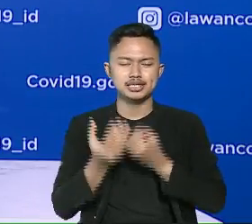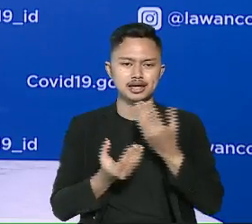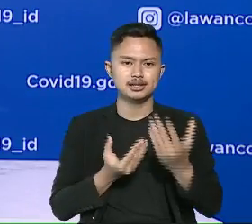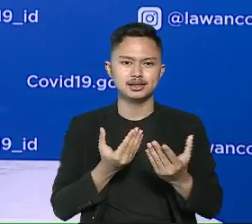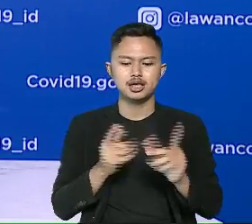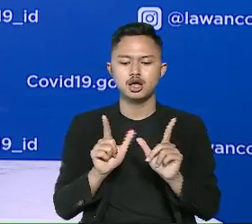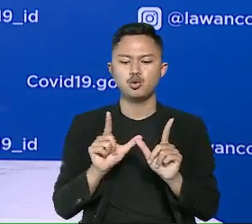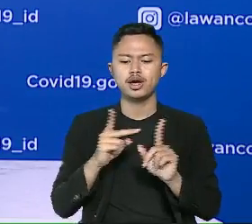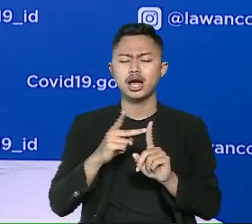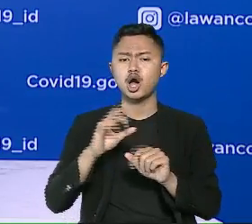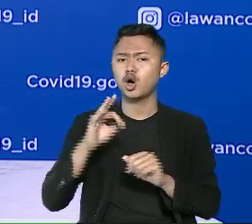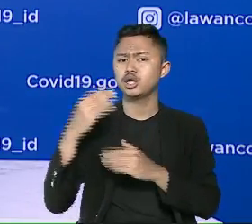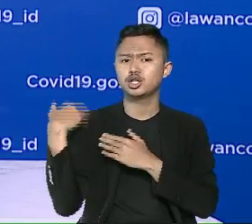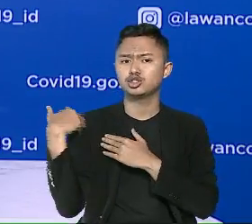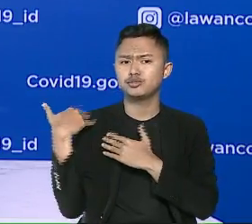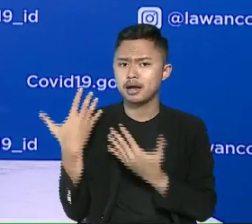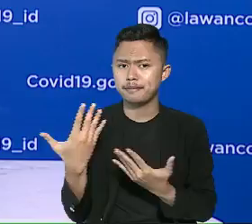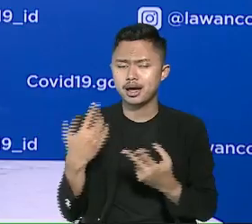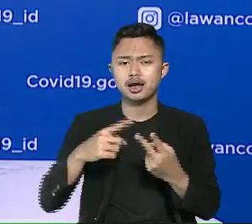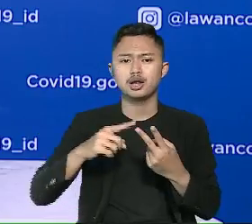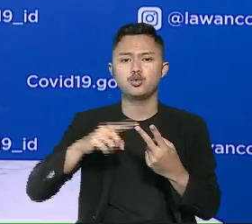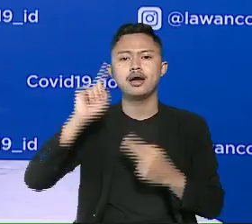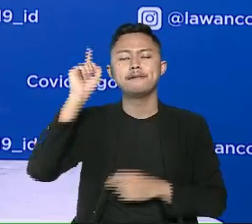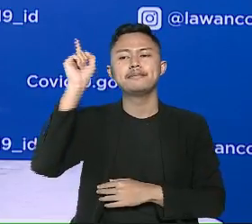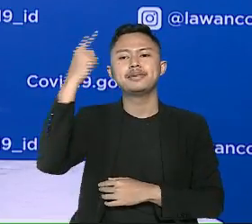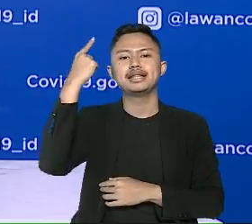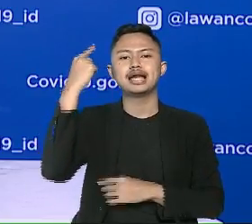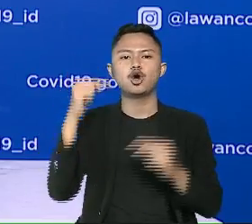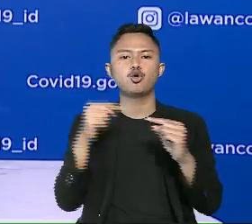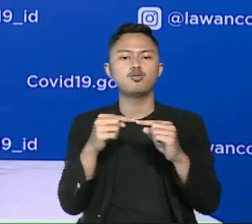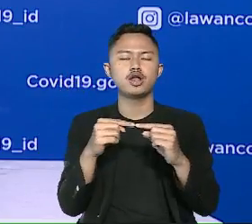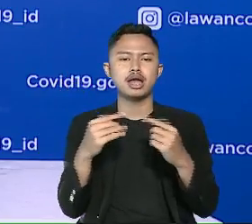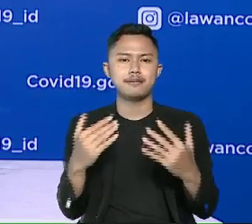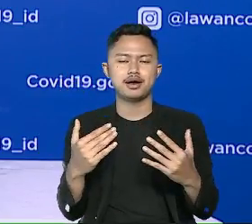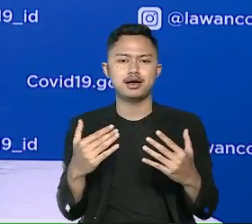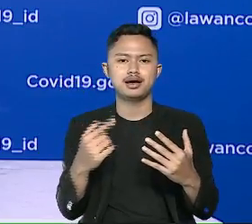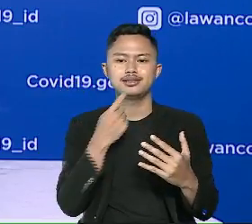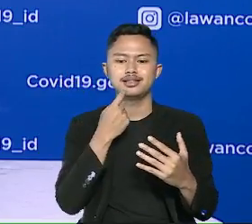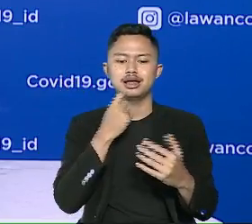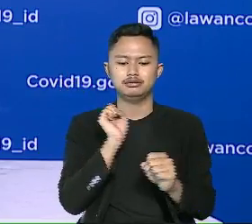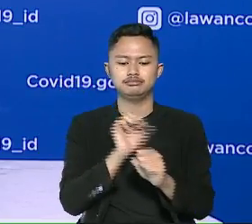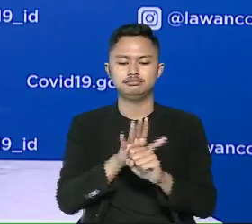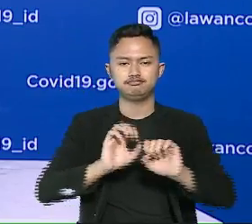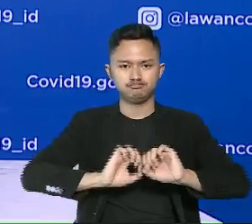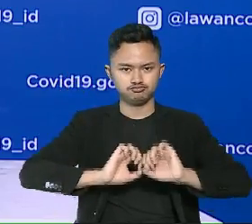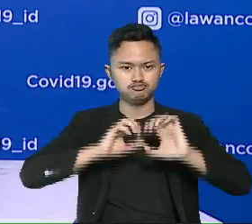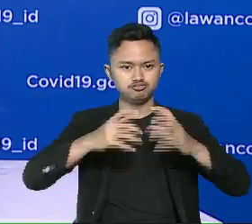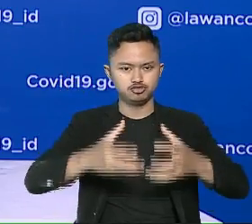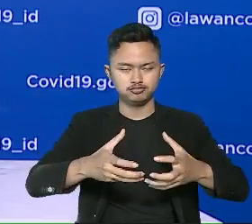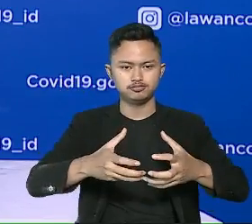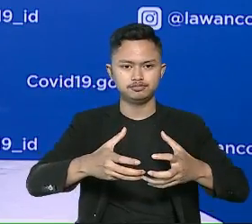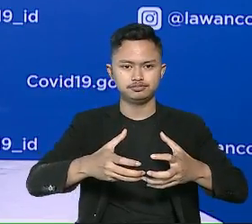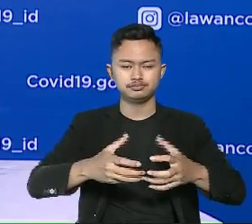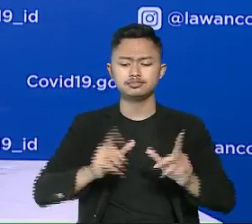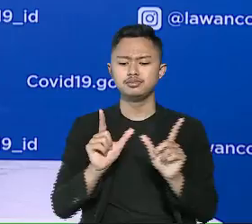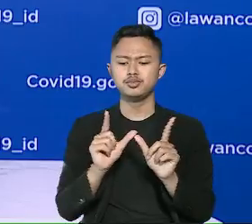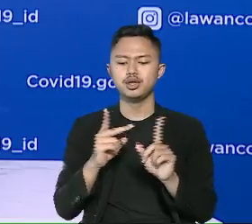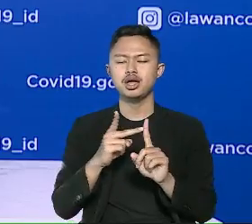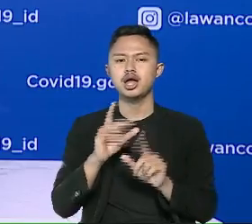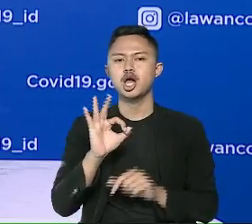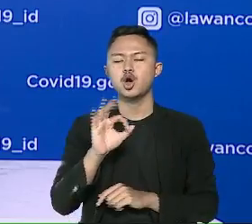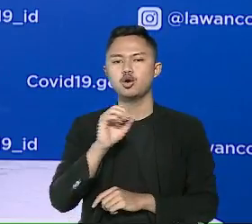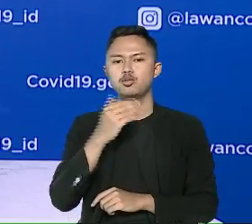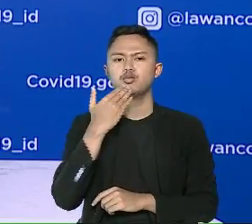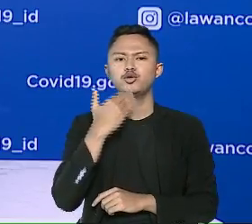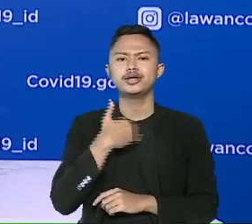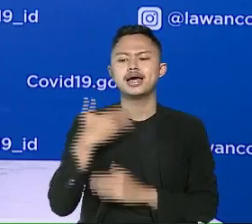kewenangan WHO dan pemerintah dalam kaitannya dengan penetapan pandemi dan endemi. WHO